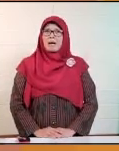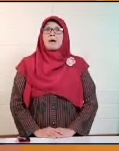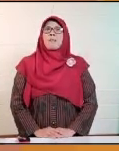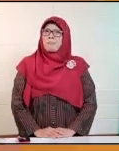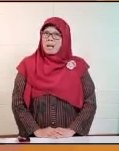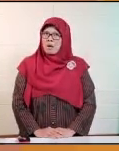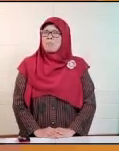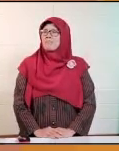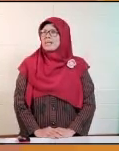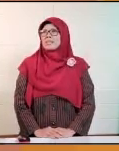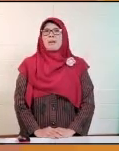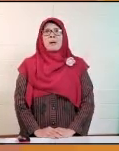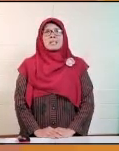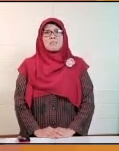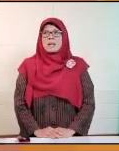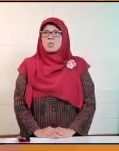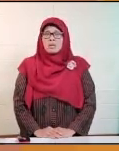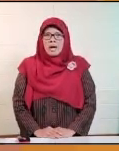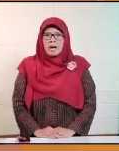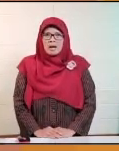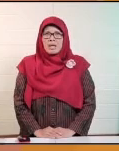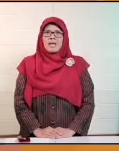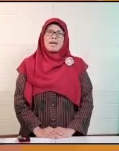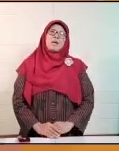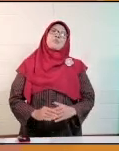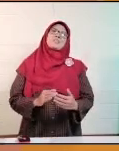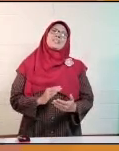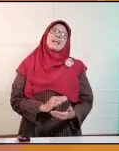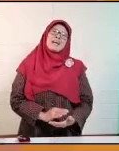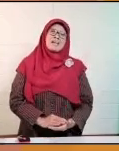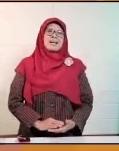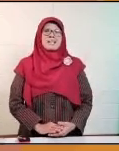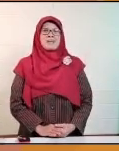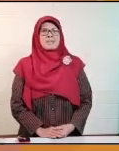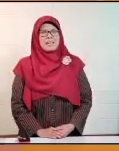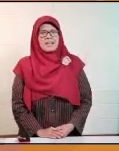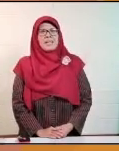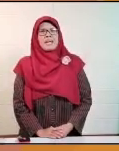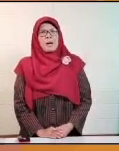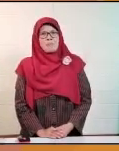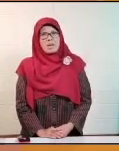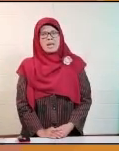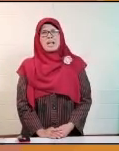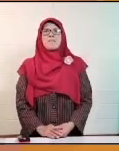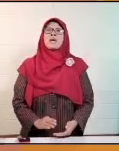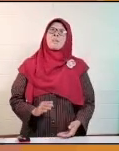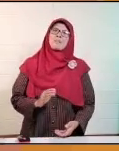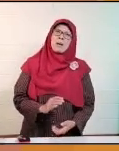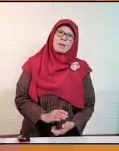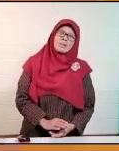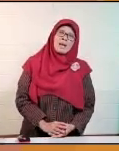nya belum tercapai sepenuhnya emosinya kadang-kadang masih labil